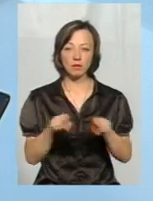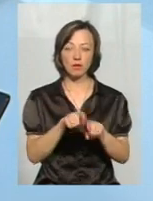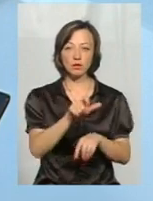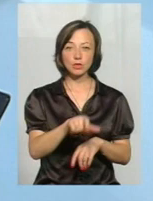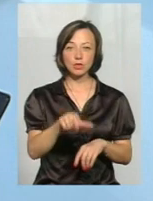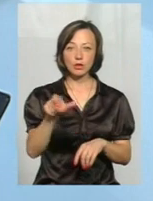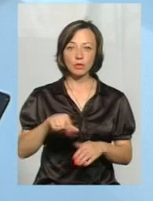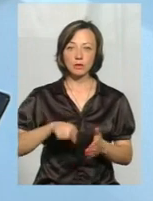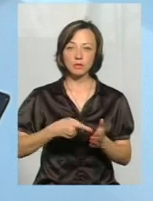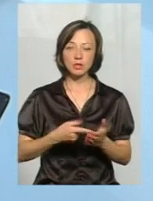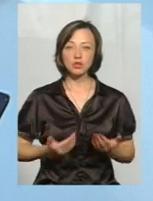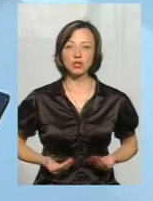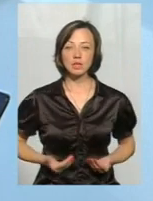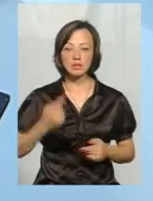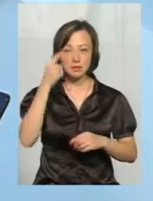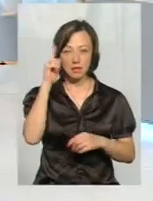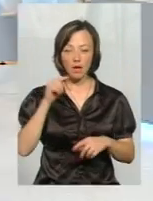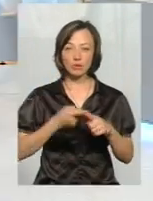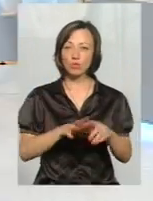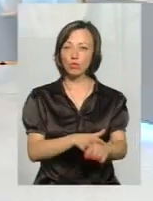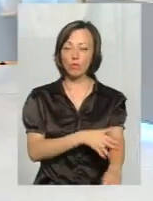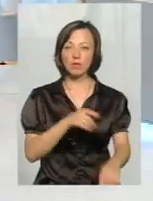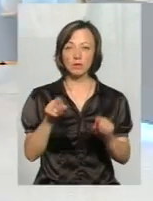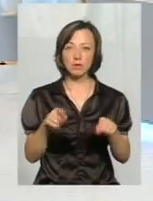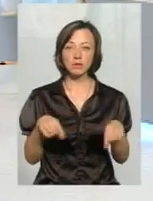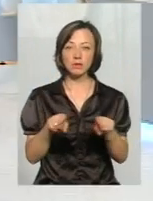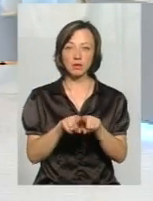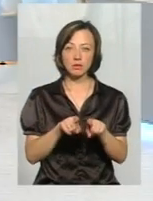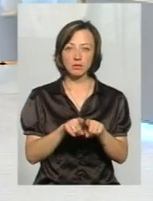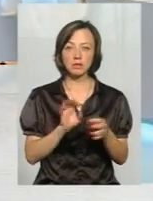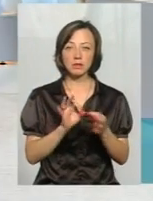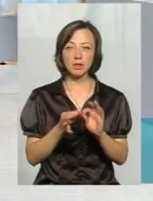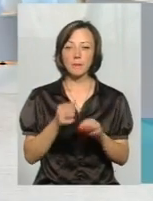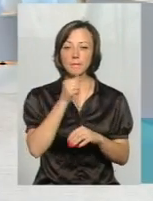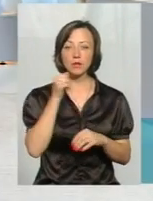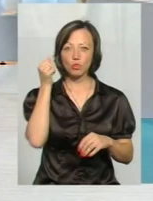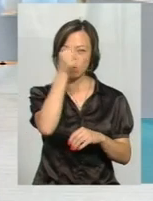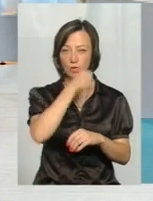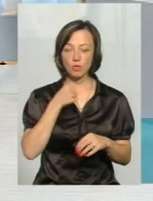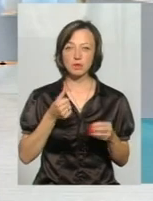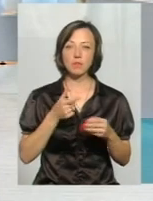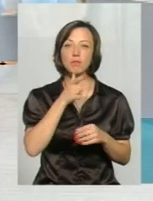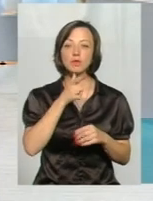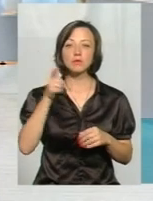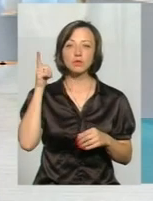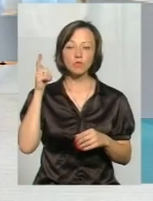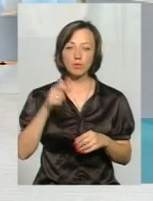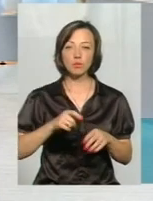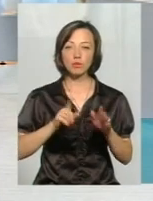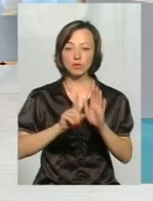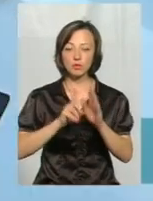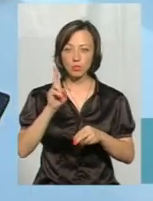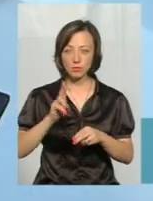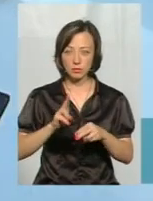мешканці міста, жителі міста знали, що довгий час там також завжди складна. По минулому році ми позаминулому почали, минулому завершили